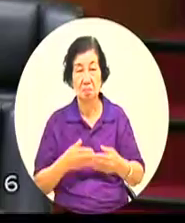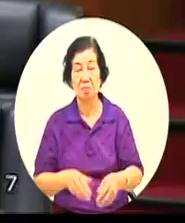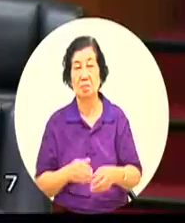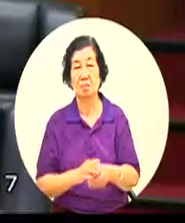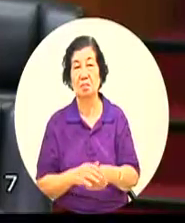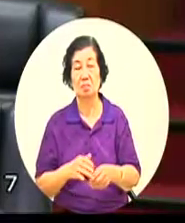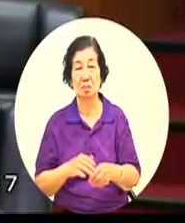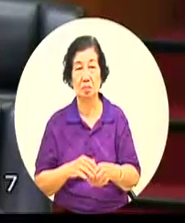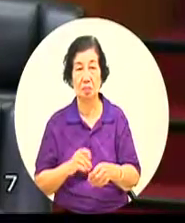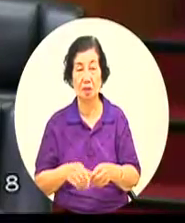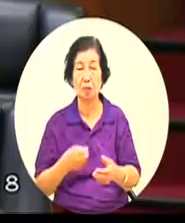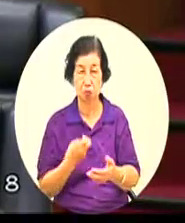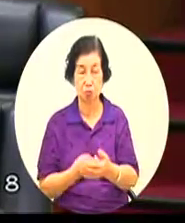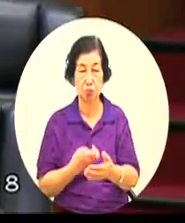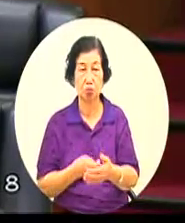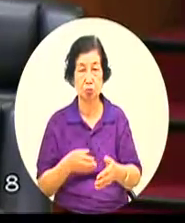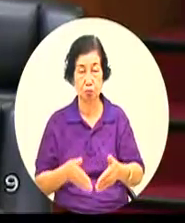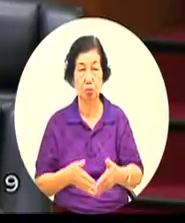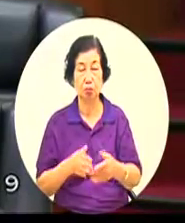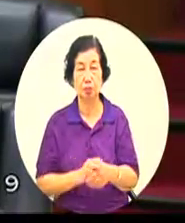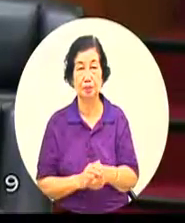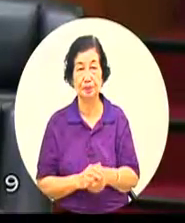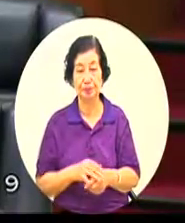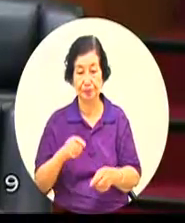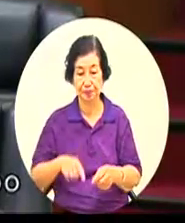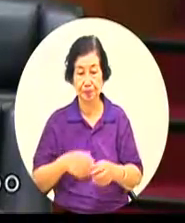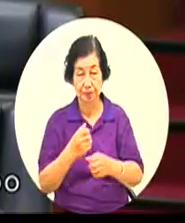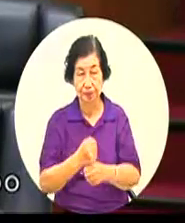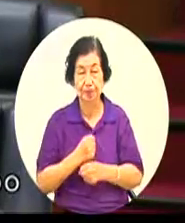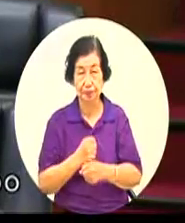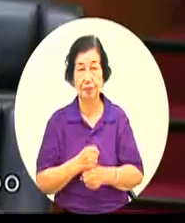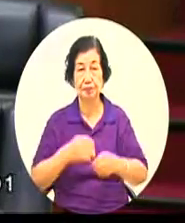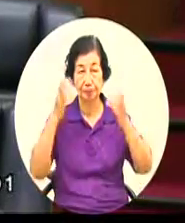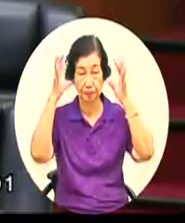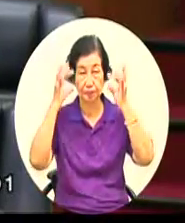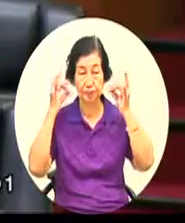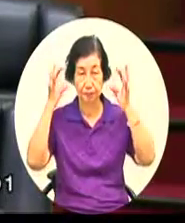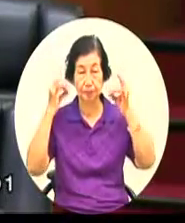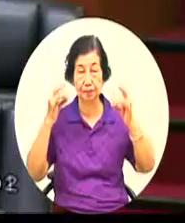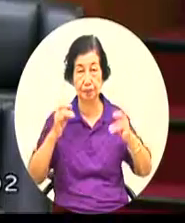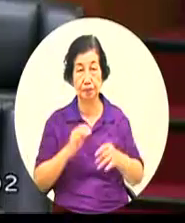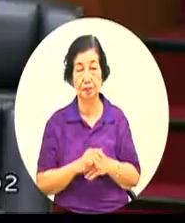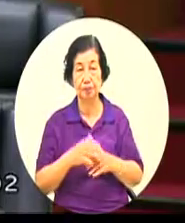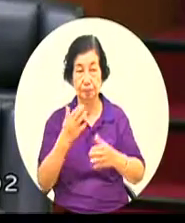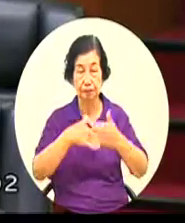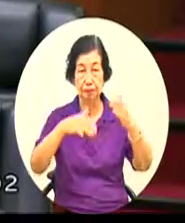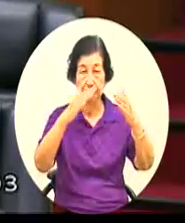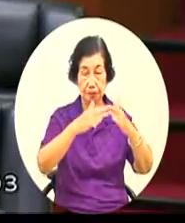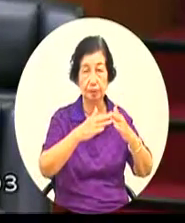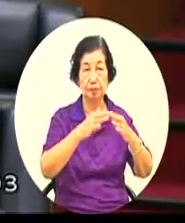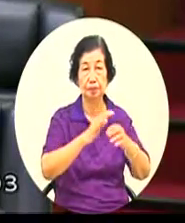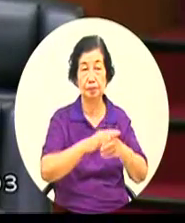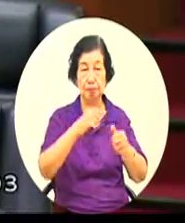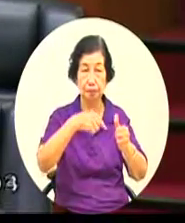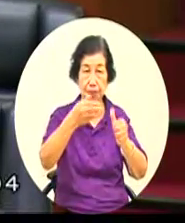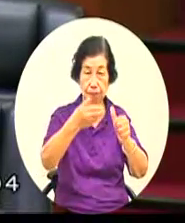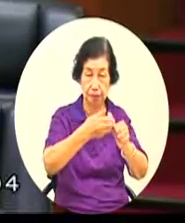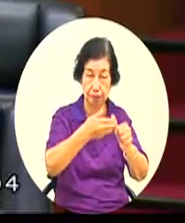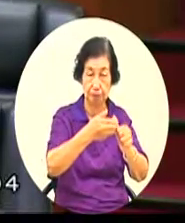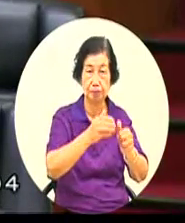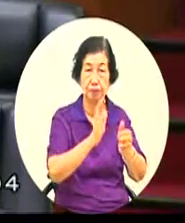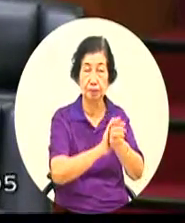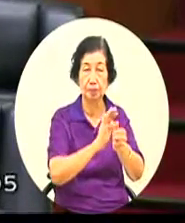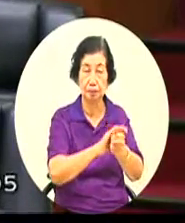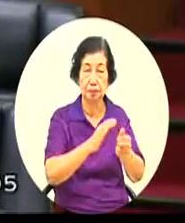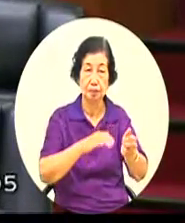哈。就我们纳马夏来讲了，我们看甘纳武，因为在学校虽然教育局有在推动母语教